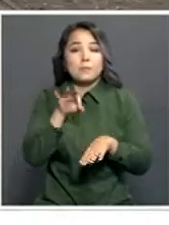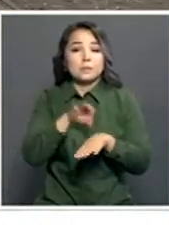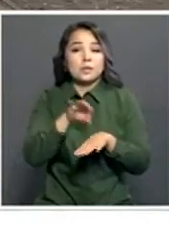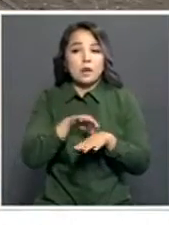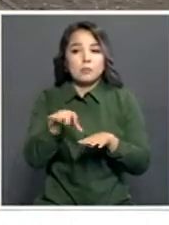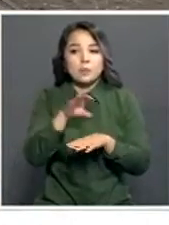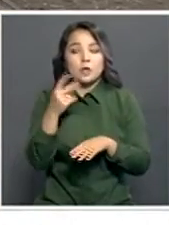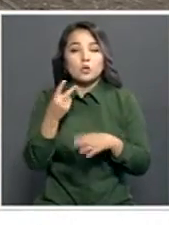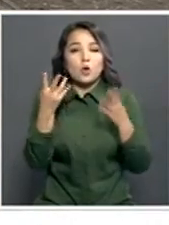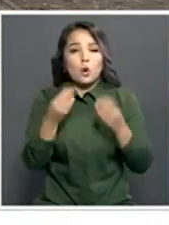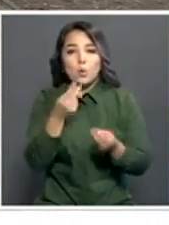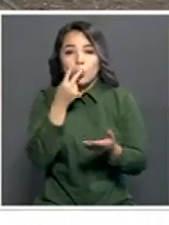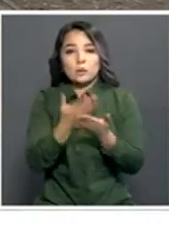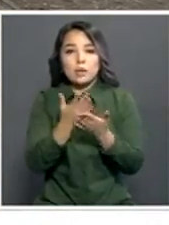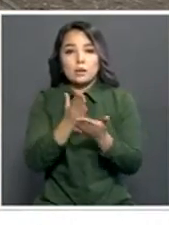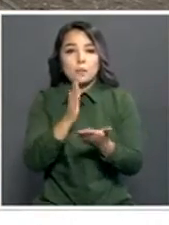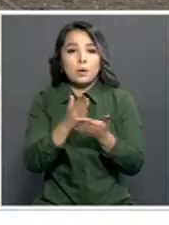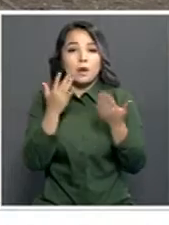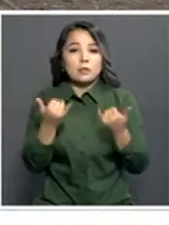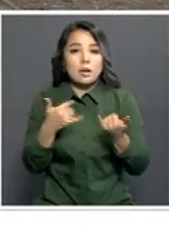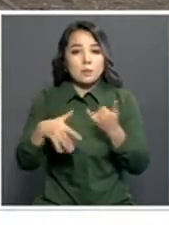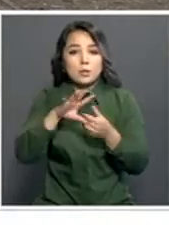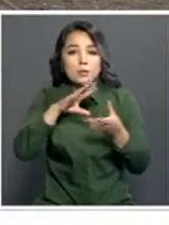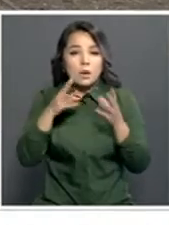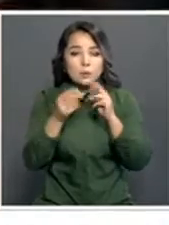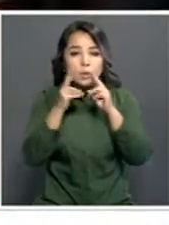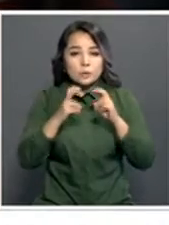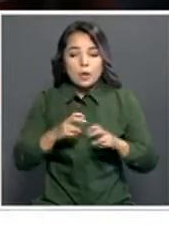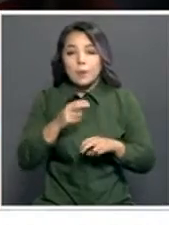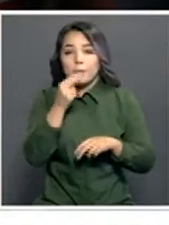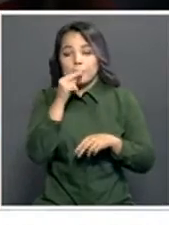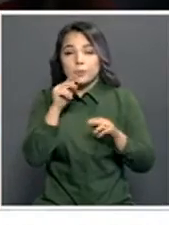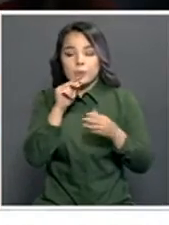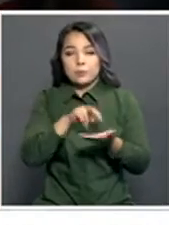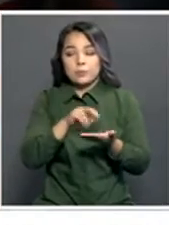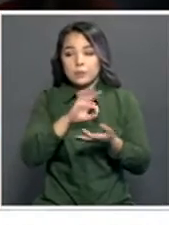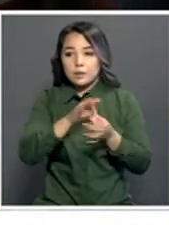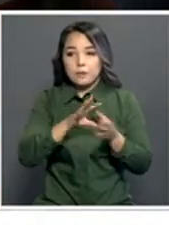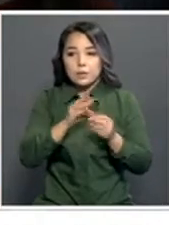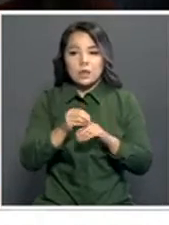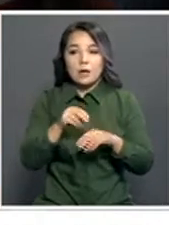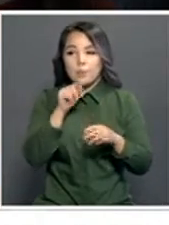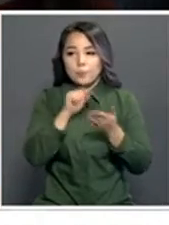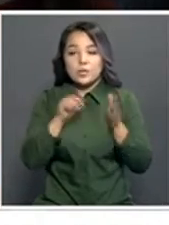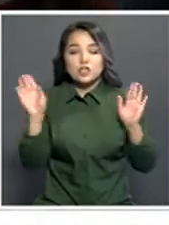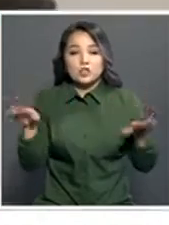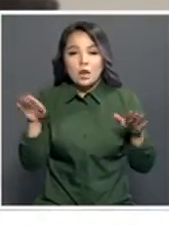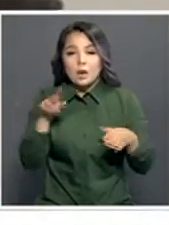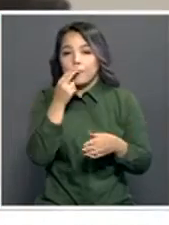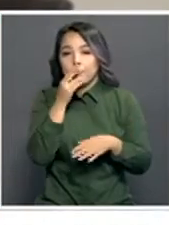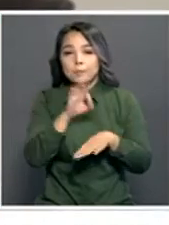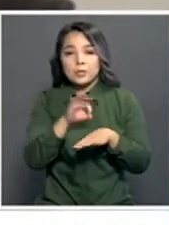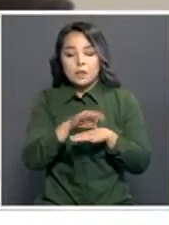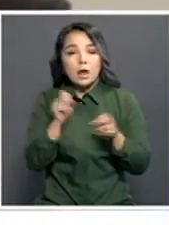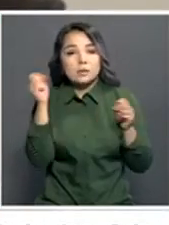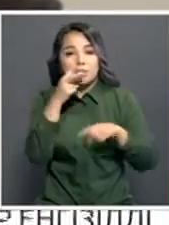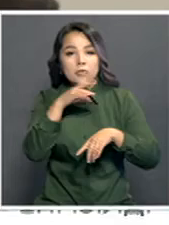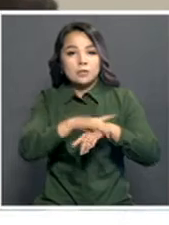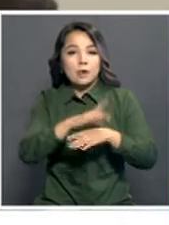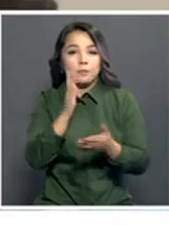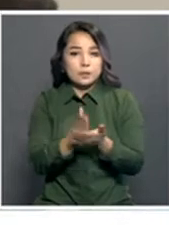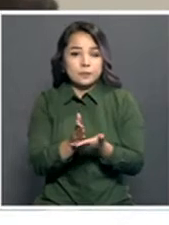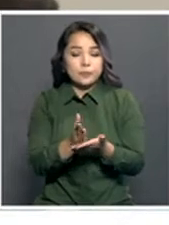осыдан 2 күн бұрын көрсетті. Сараптама қорытындысында құс тұмауы екені дәлелденді. Әкімдік